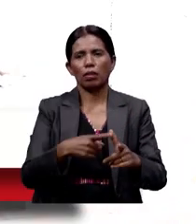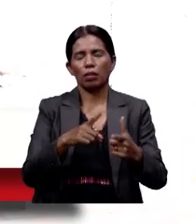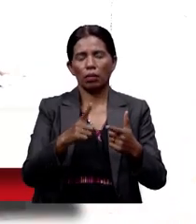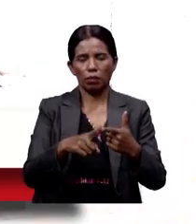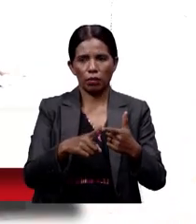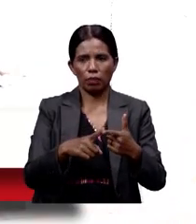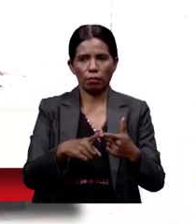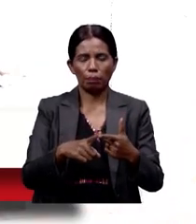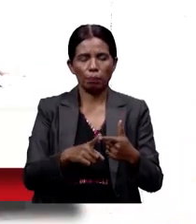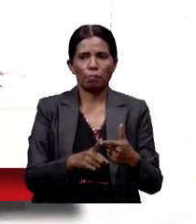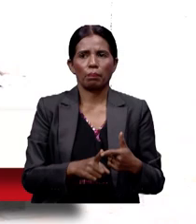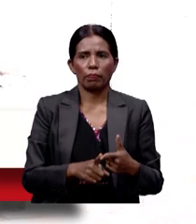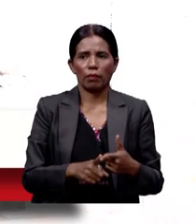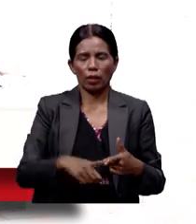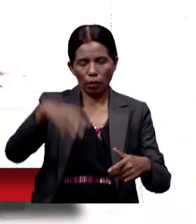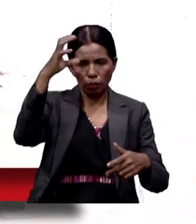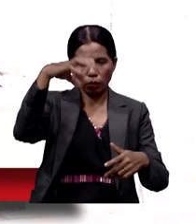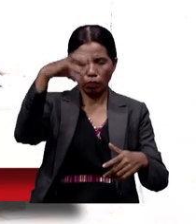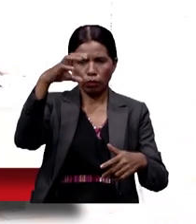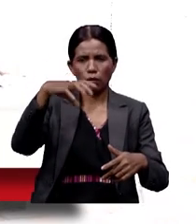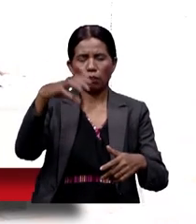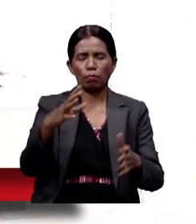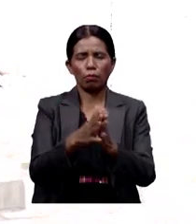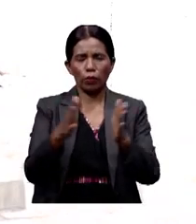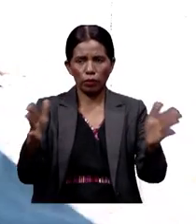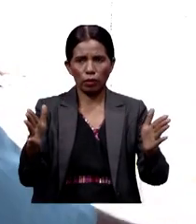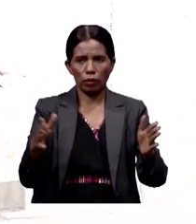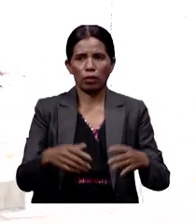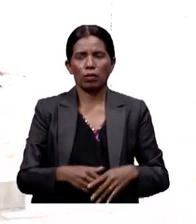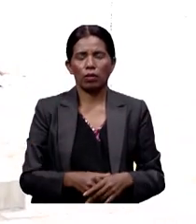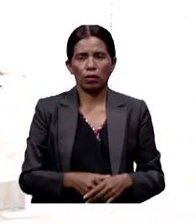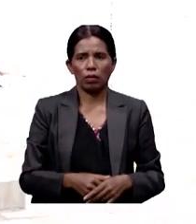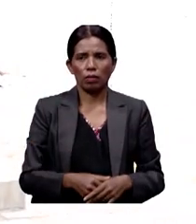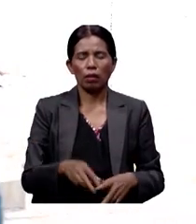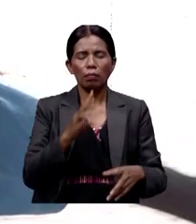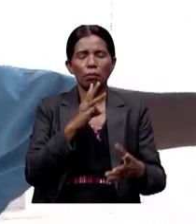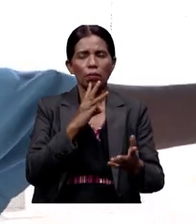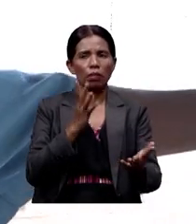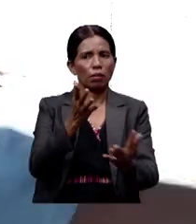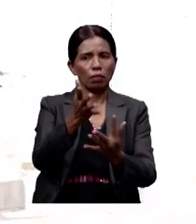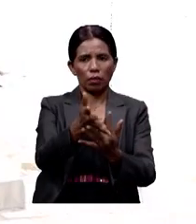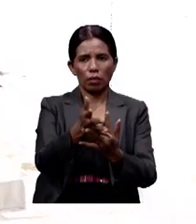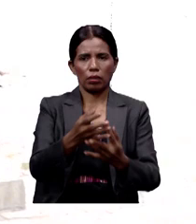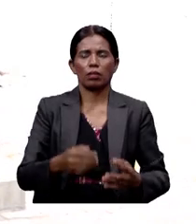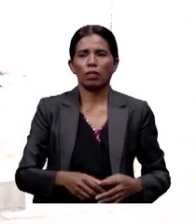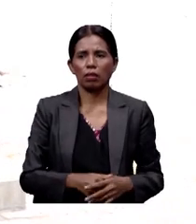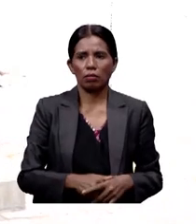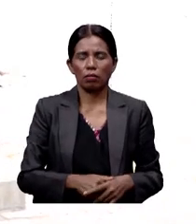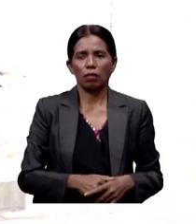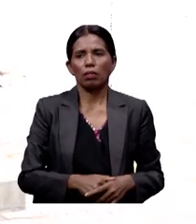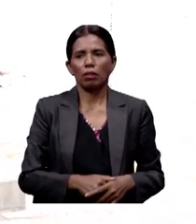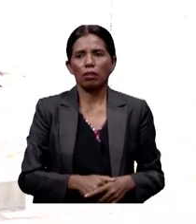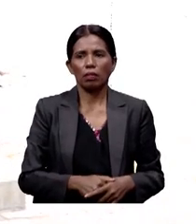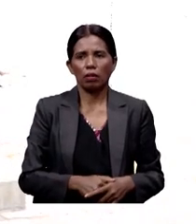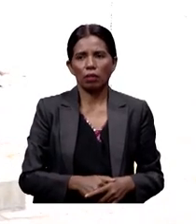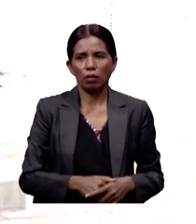né, Uran mai, ho ani, berarti, ne usi leten ba krai ku si krai palete ane